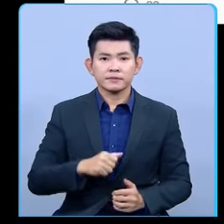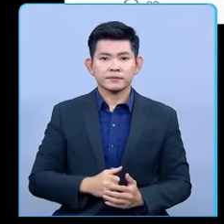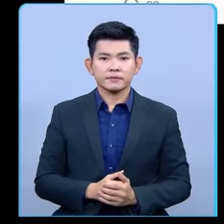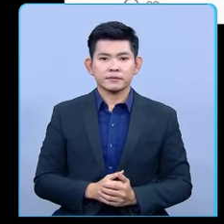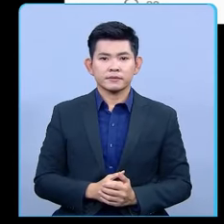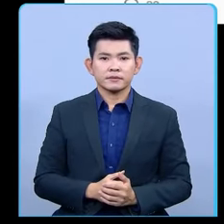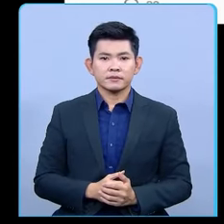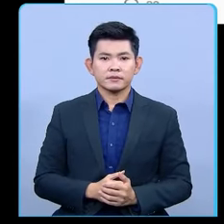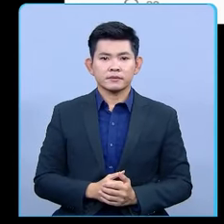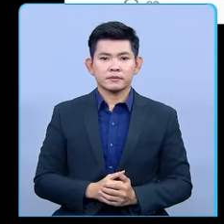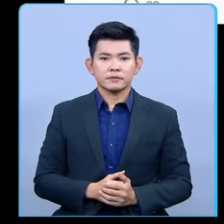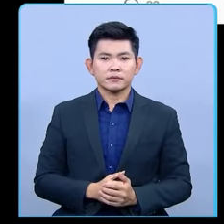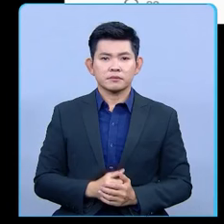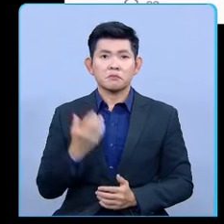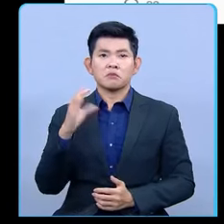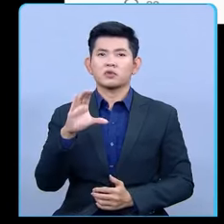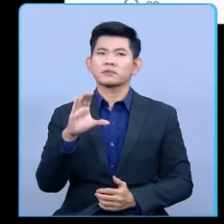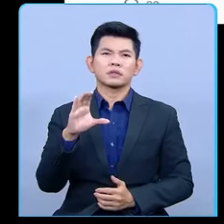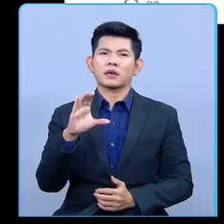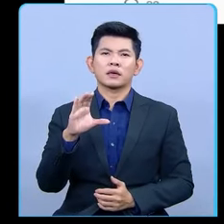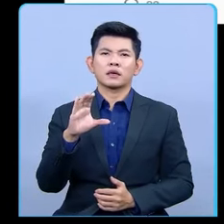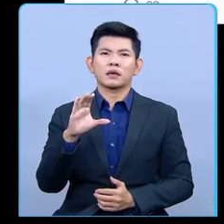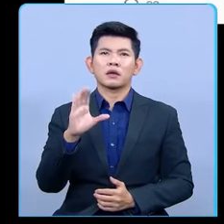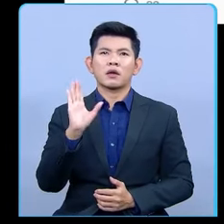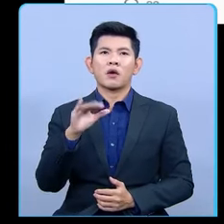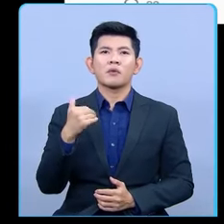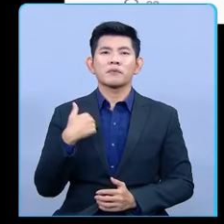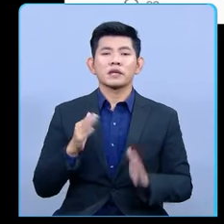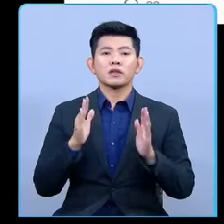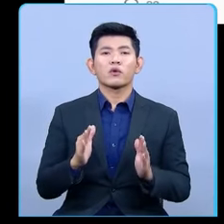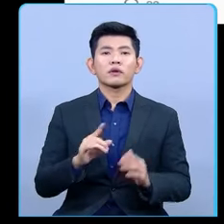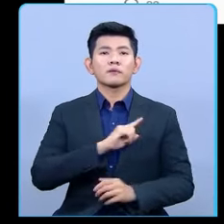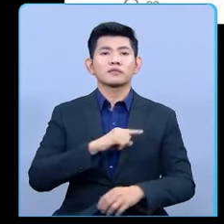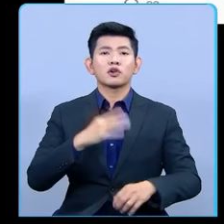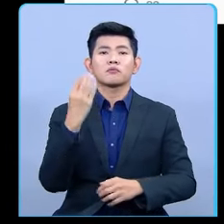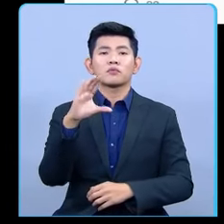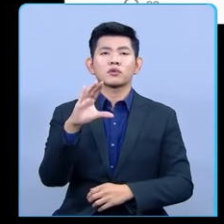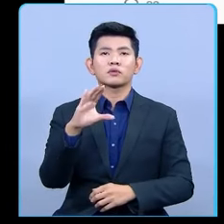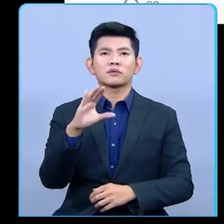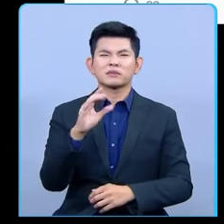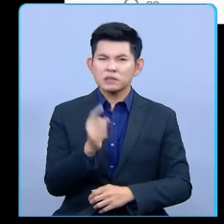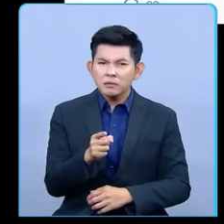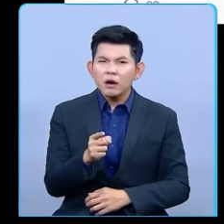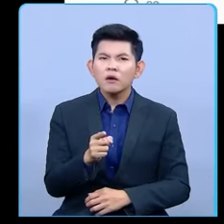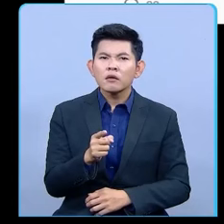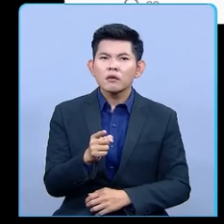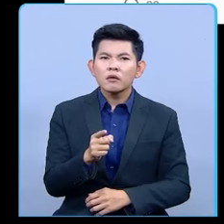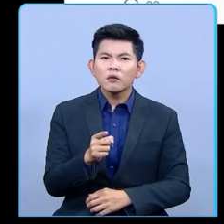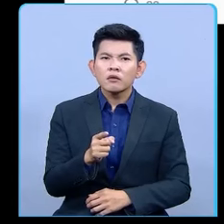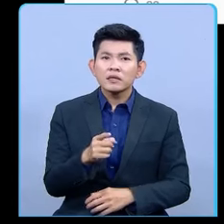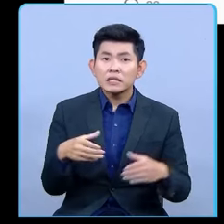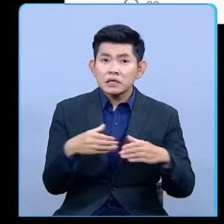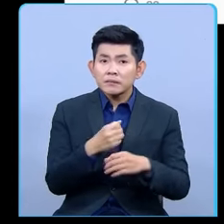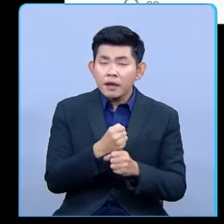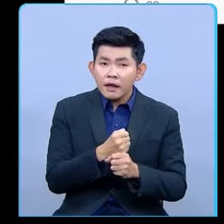ไงฮะ ท่านไม่ได้เป็นคนโพสต์นี้ฮะ อ๋อแสดงว่าท่านมีแอดมิน แล้วเป็นของท่านจริงไหม ไม่รู้สิ เป็นทีมงานท่านเหรอ เ